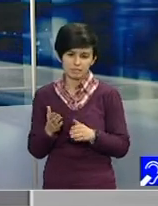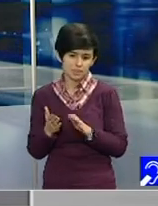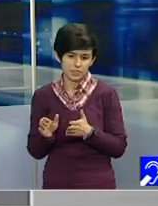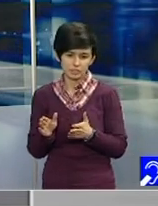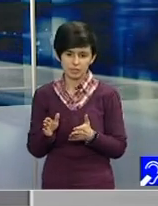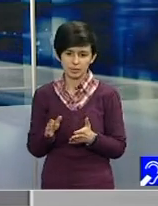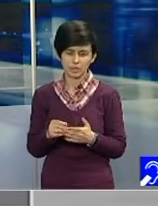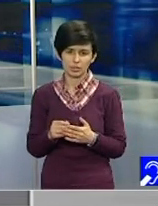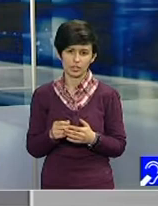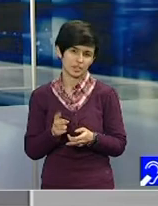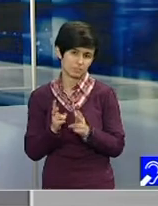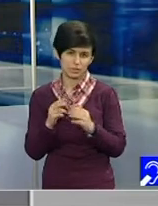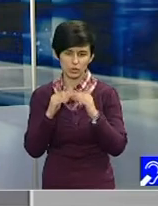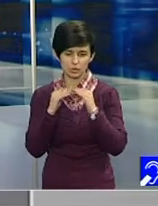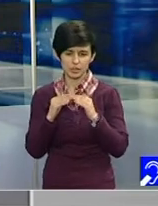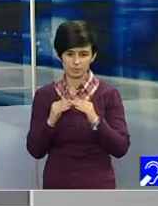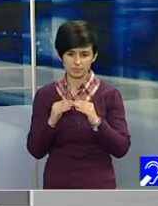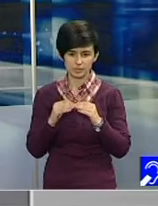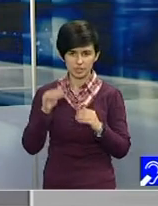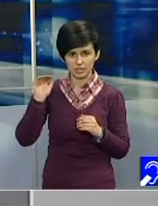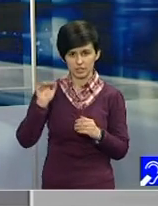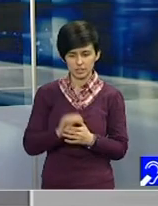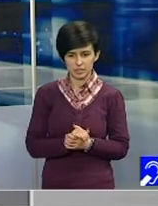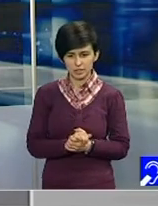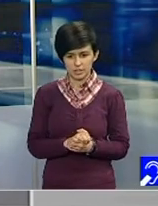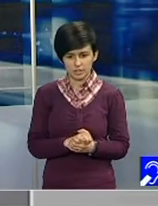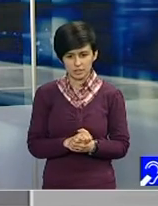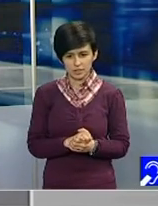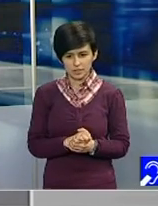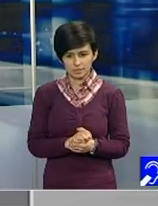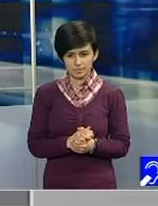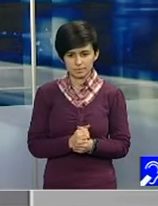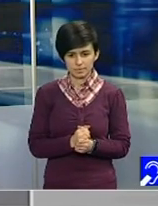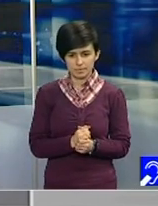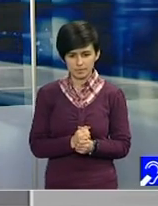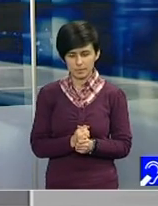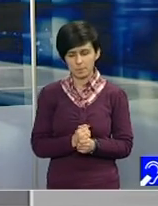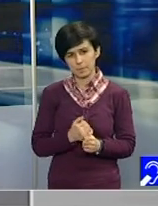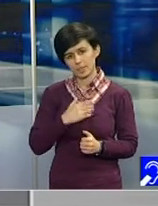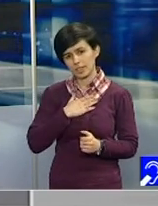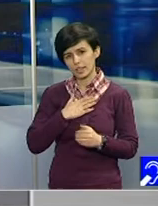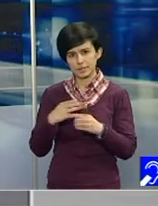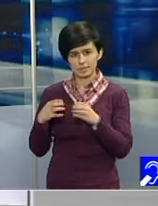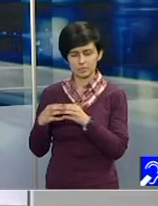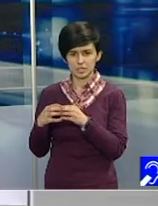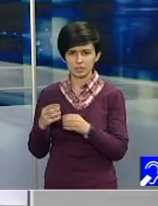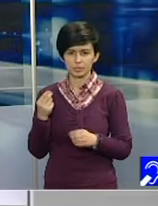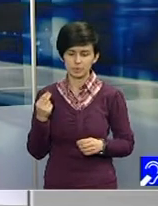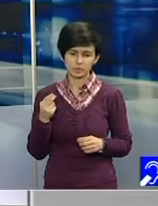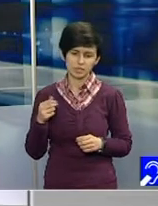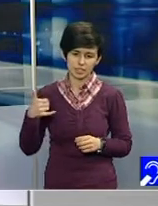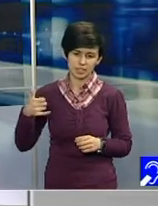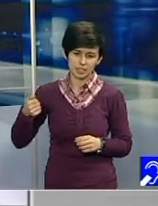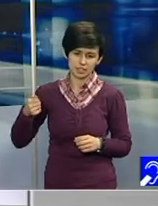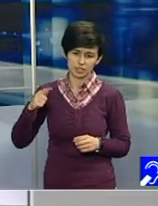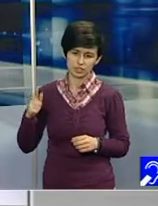cum ne poziționăm? Avem stofă? Avem potențial? Avem trupe bune de jazz și avem